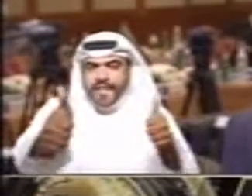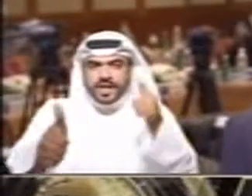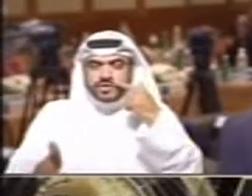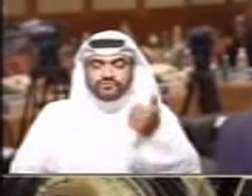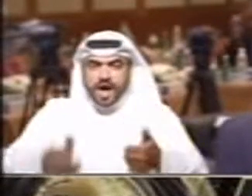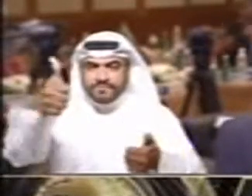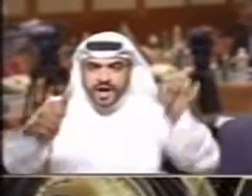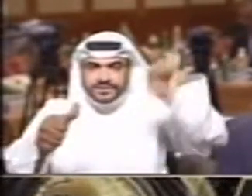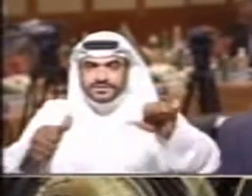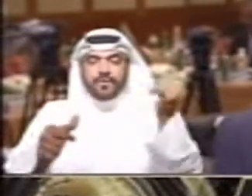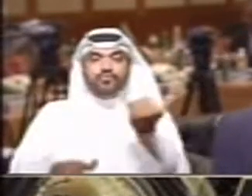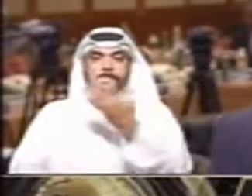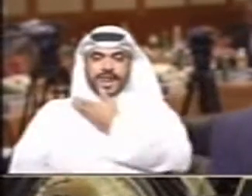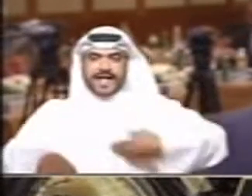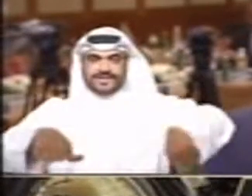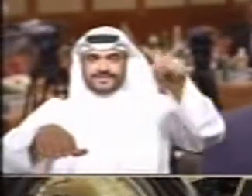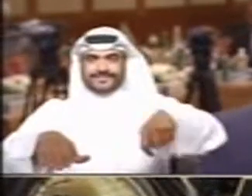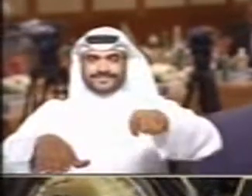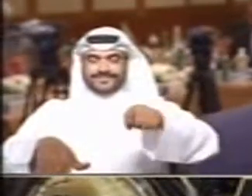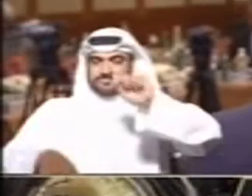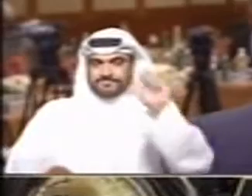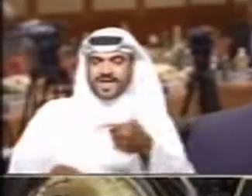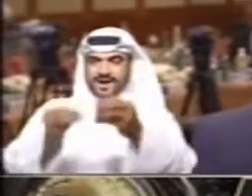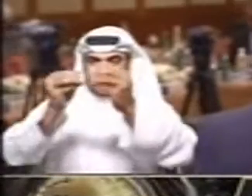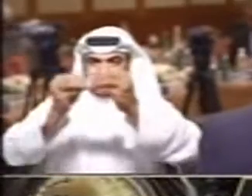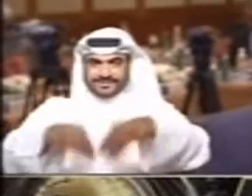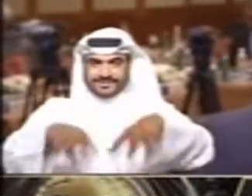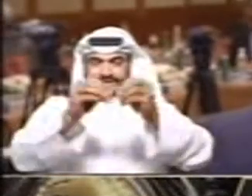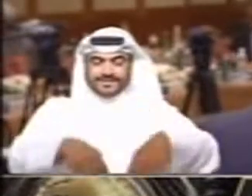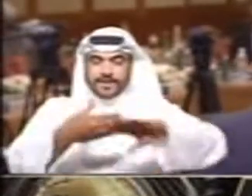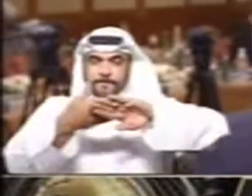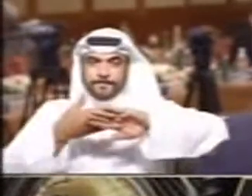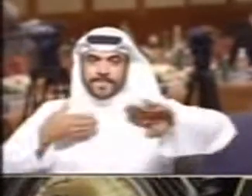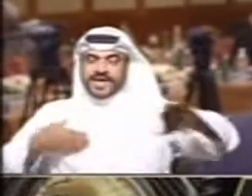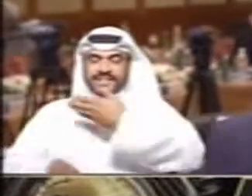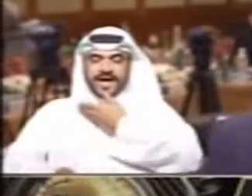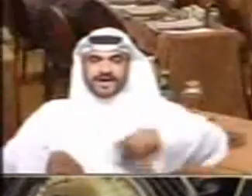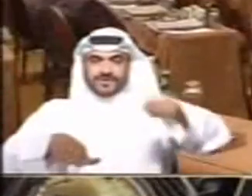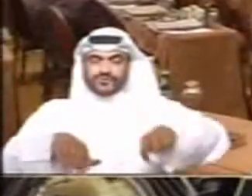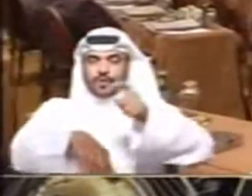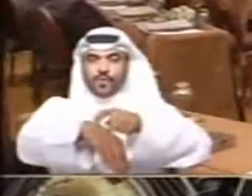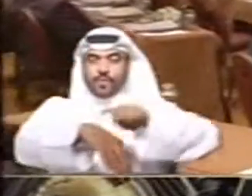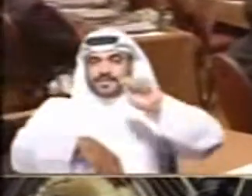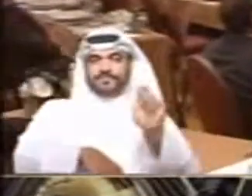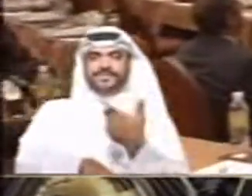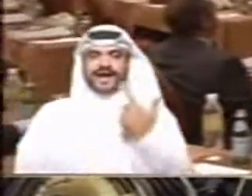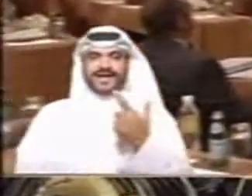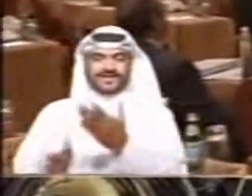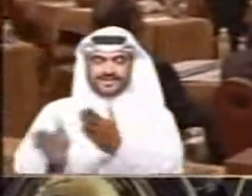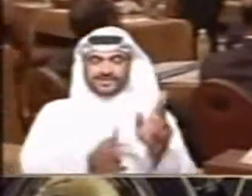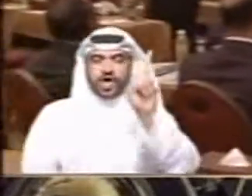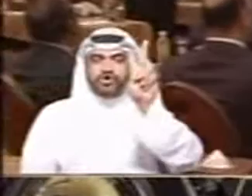يؤدي إلى حل كثير من النزاعات بطريقة بعيدة عن ساحات القضاء وفي وقت أسرع. على مدى